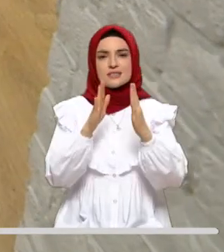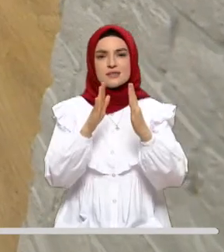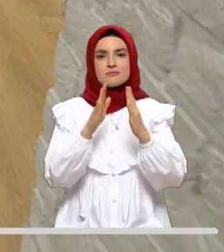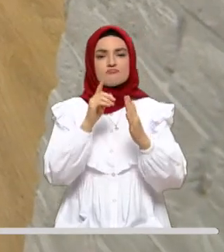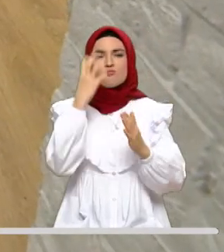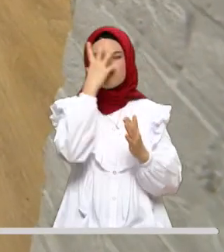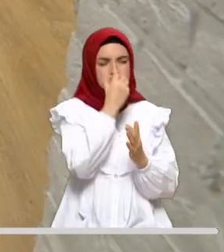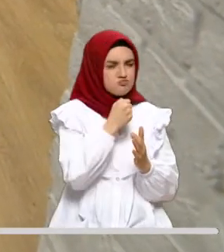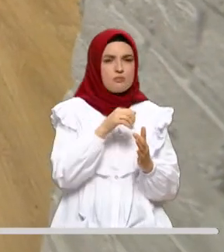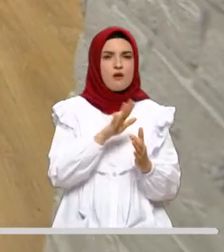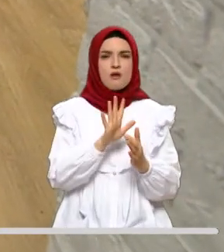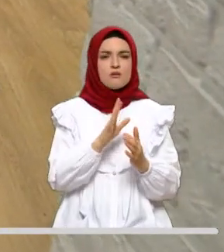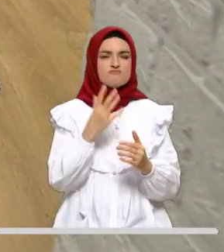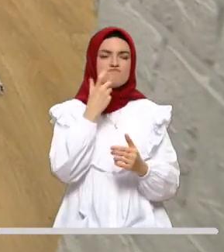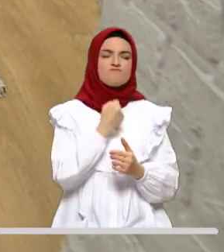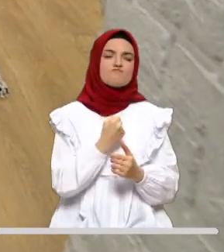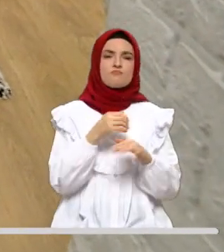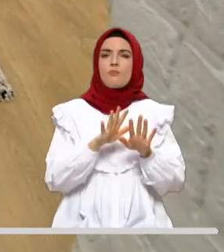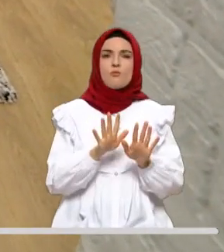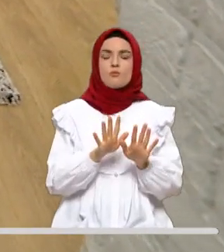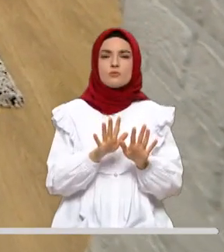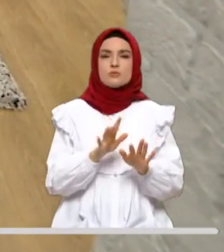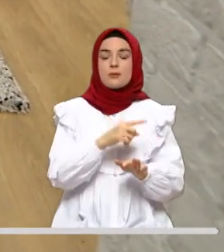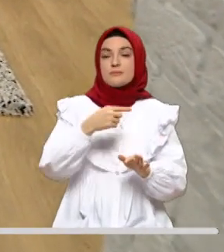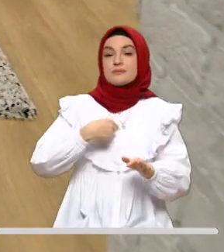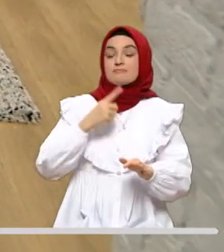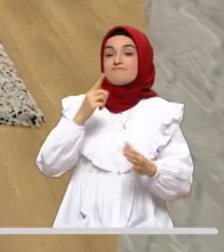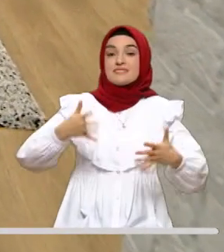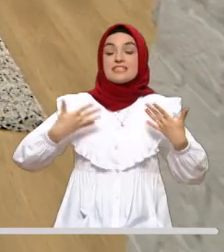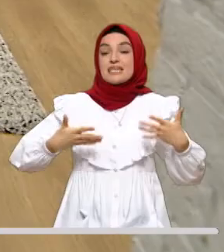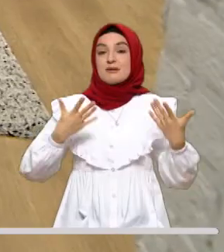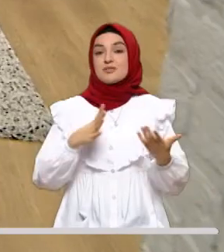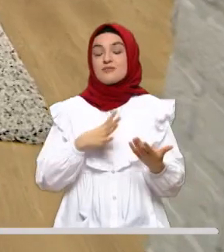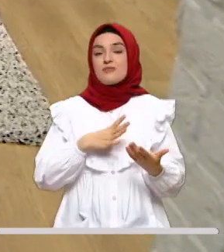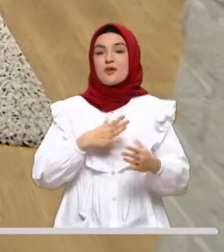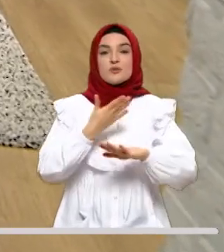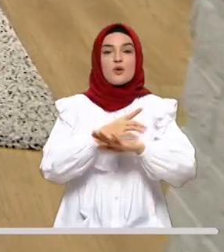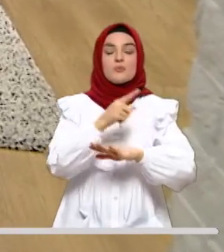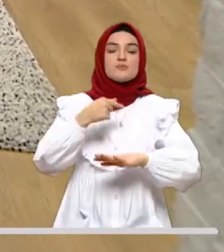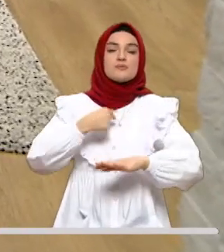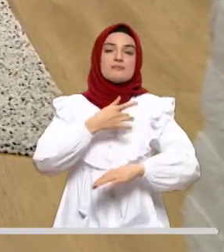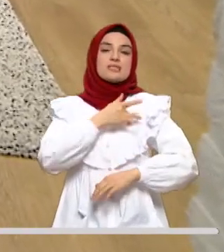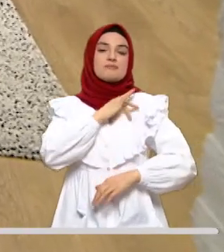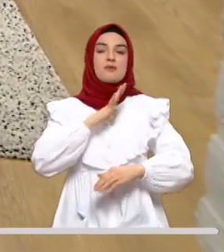yüz asmayacaklar. Somurtmayacaklar. Bizim bir neşemiz var. Çünkü bizim imanımız var.